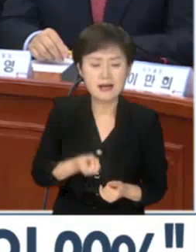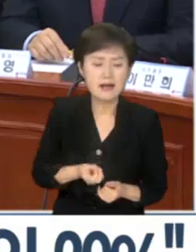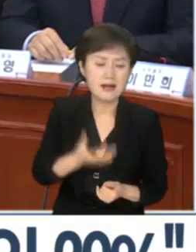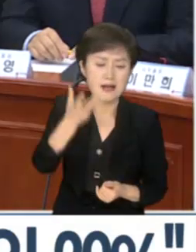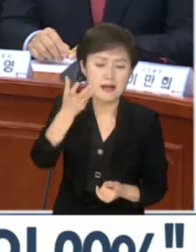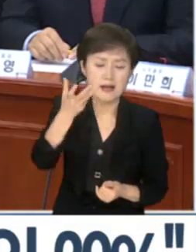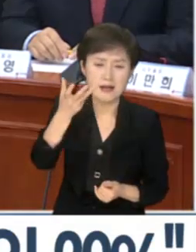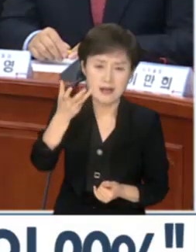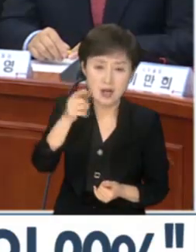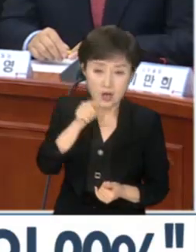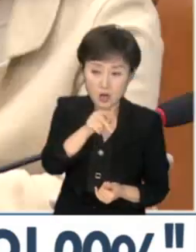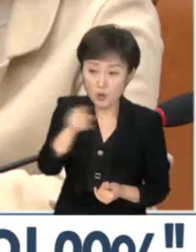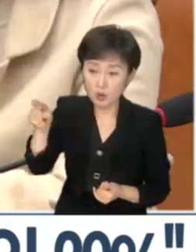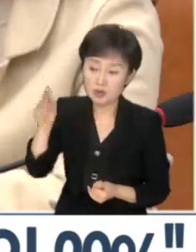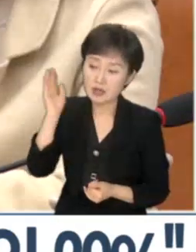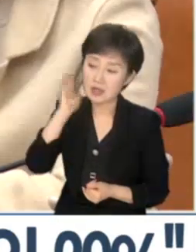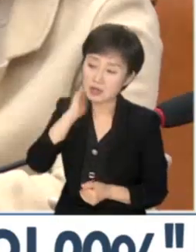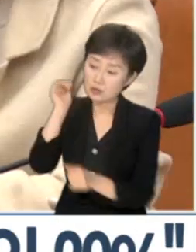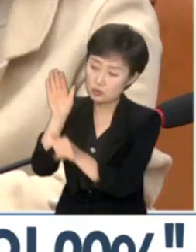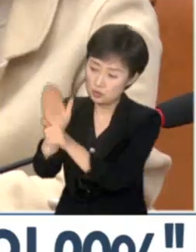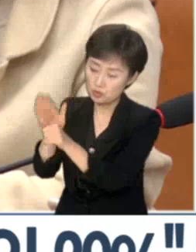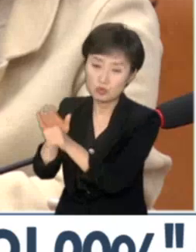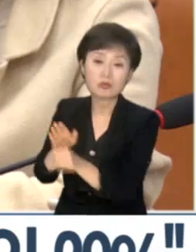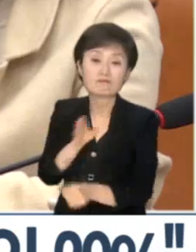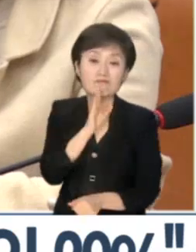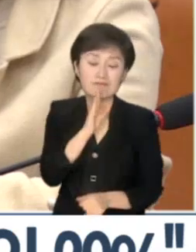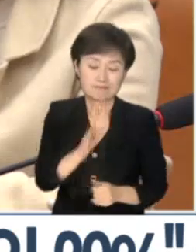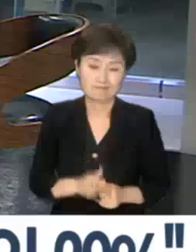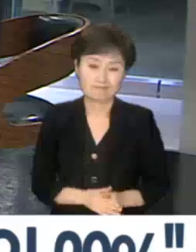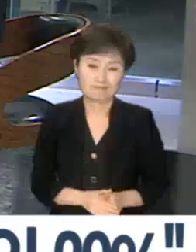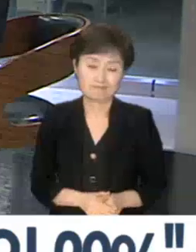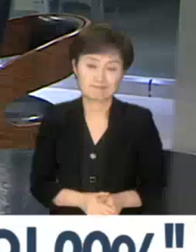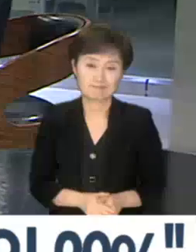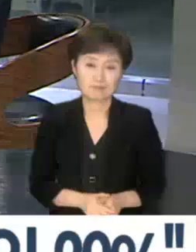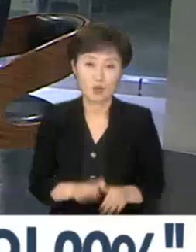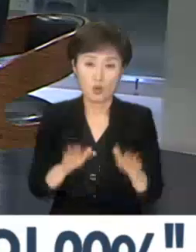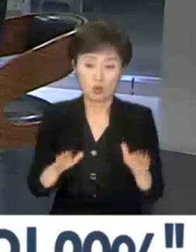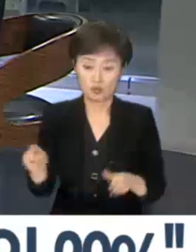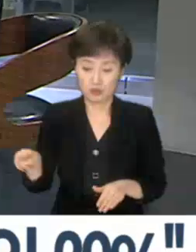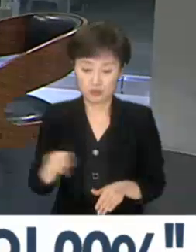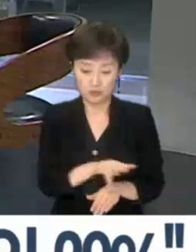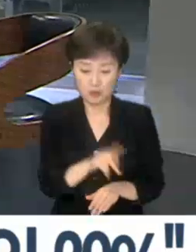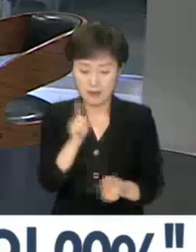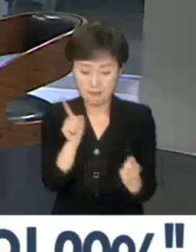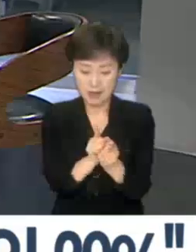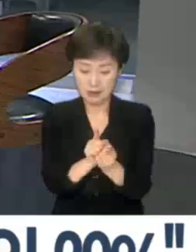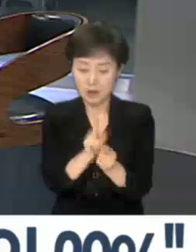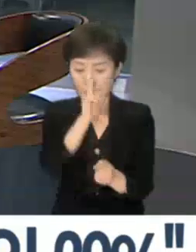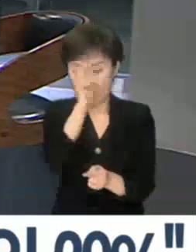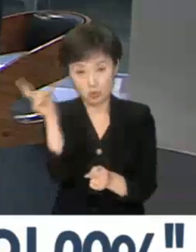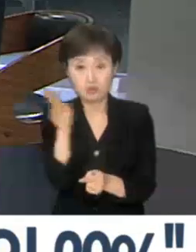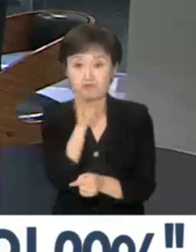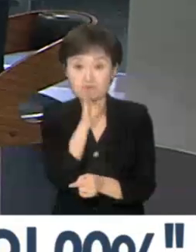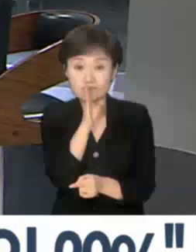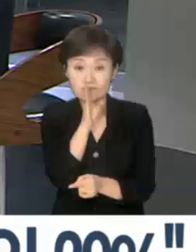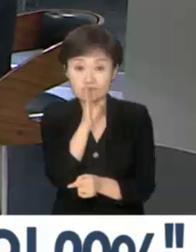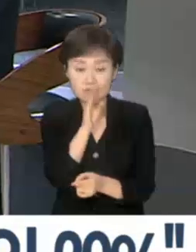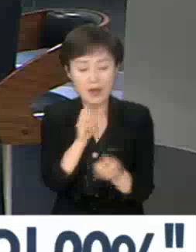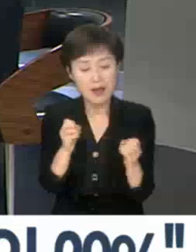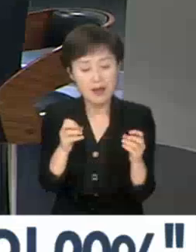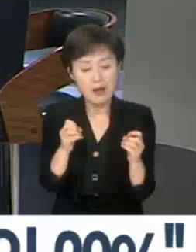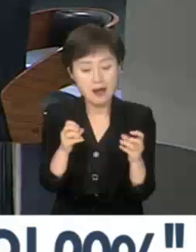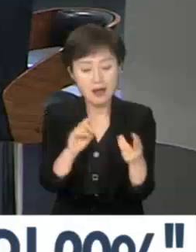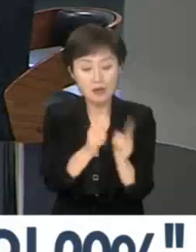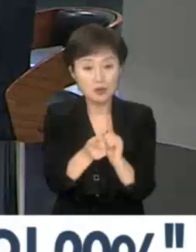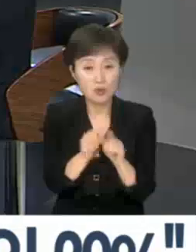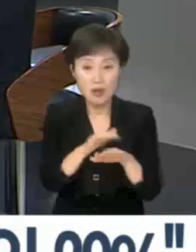대통령께 도와주는 그런 자세가 아닌가 저는 그렇게 생각합니다. 네. 실제로 오후에 두 인물이 만나면 서로가 만족할 만한